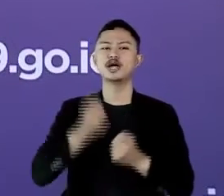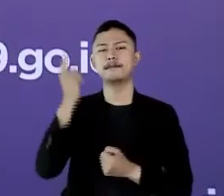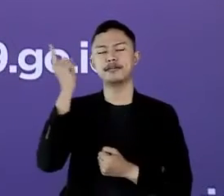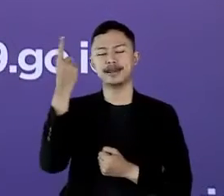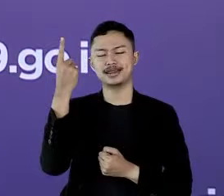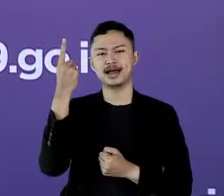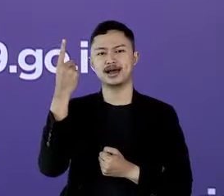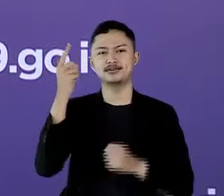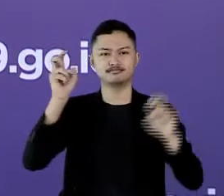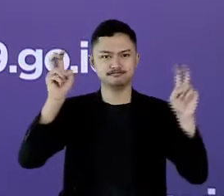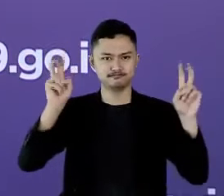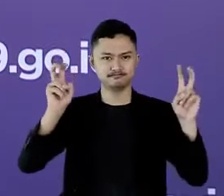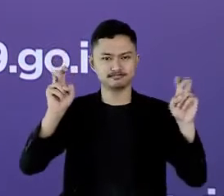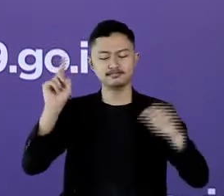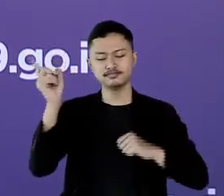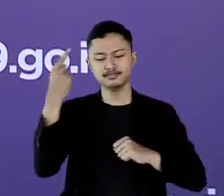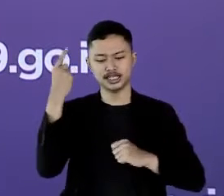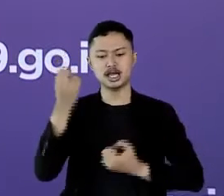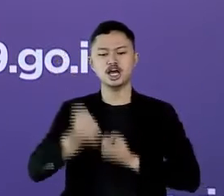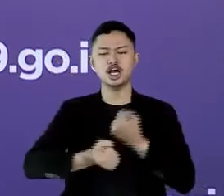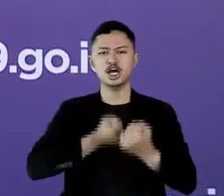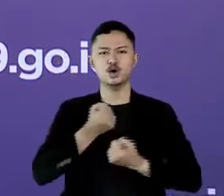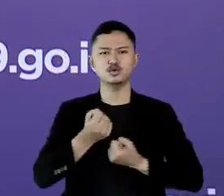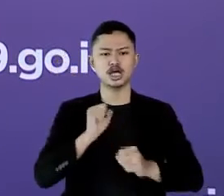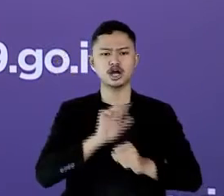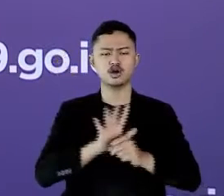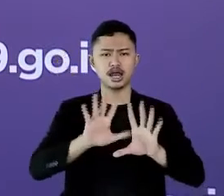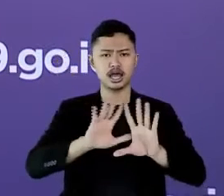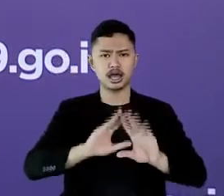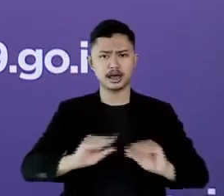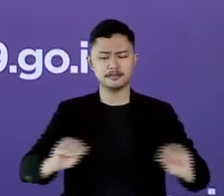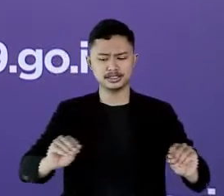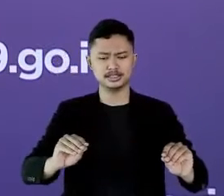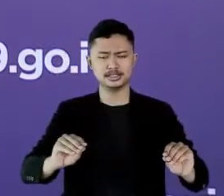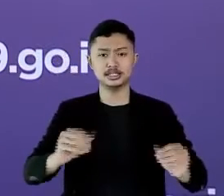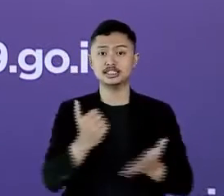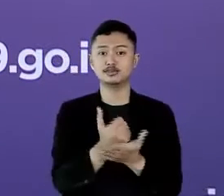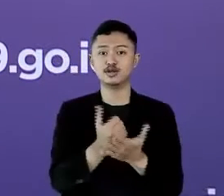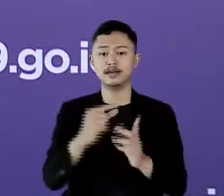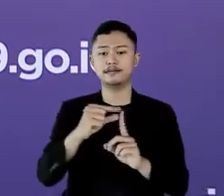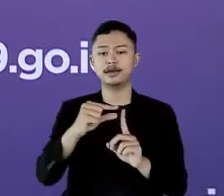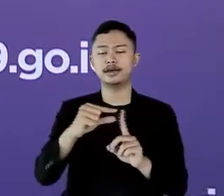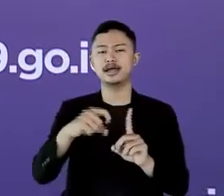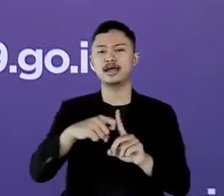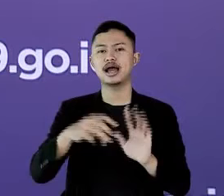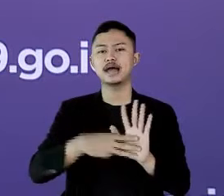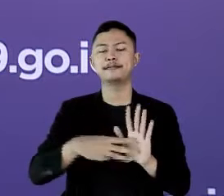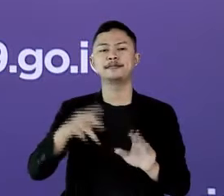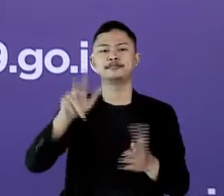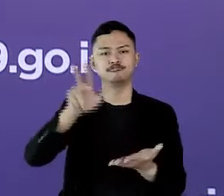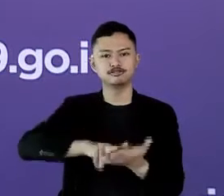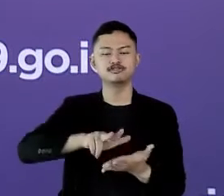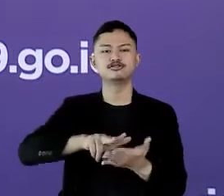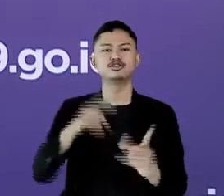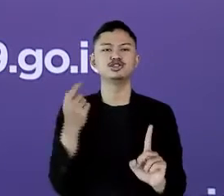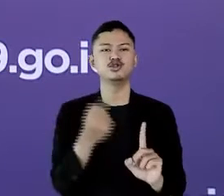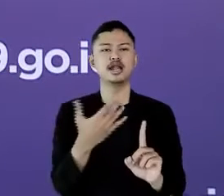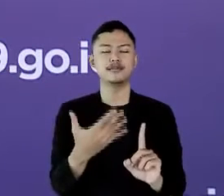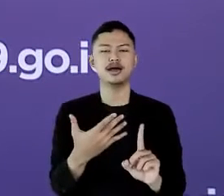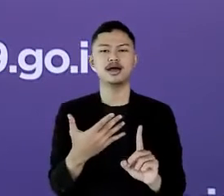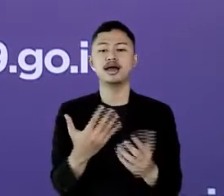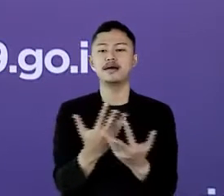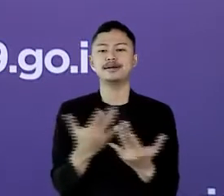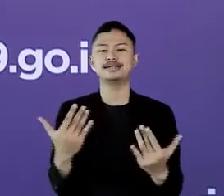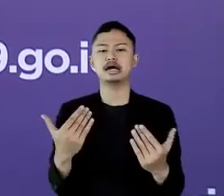untuk menangani ataupun mungkin menanggulangi pandemi COVID-19. PPKM tentu saja dimaksudkan untuk mengatur mobilitas untuk menekan